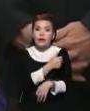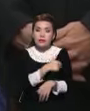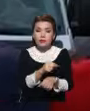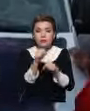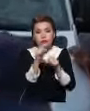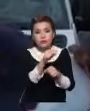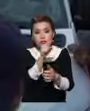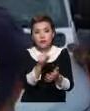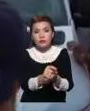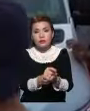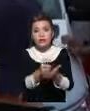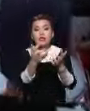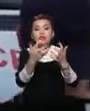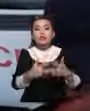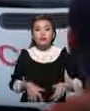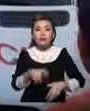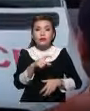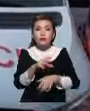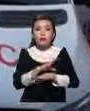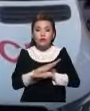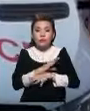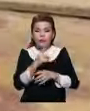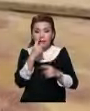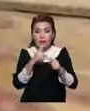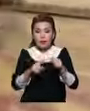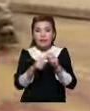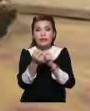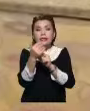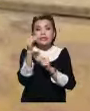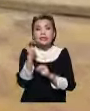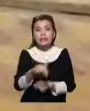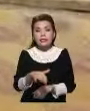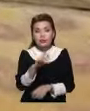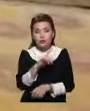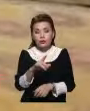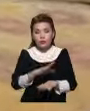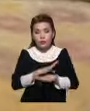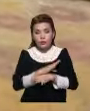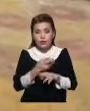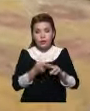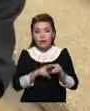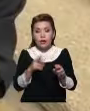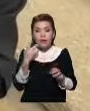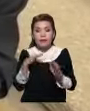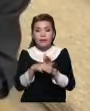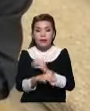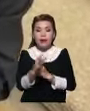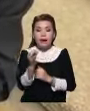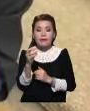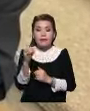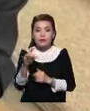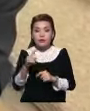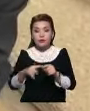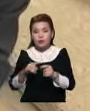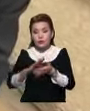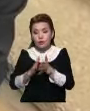защищены. Число погибших за время конфликта приближается к 13 тысячам человек. Американские СМИ уверены, что Израиль и Хамас уже близки к